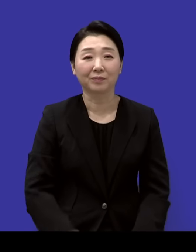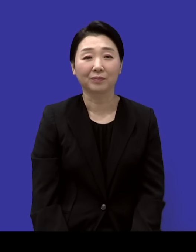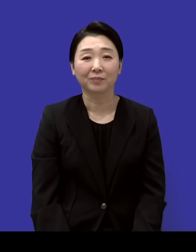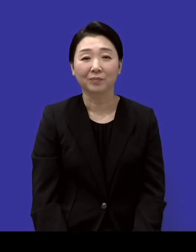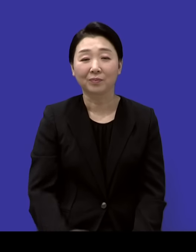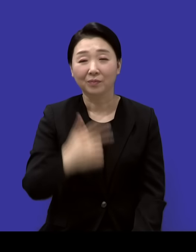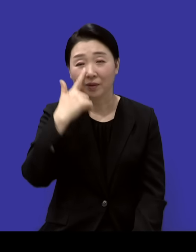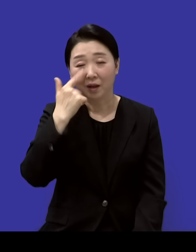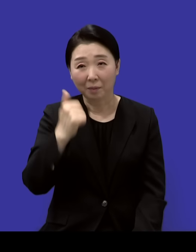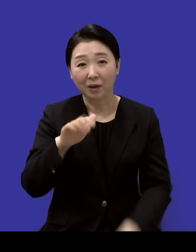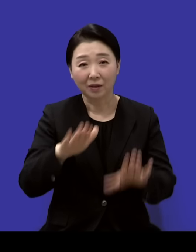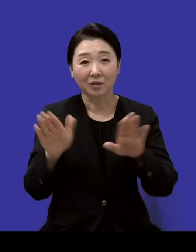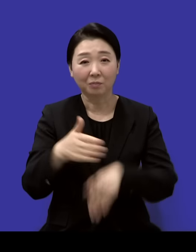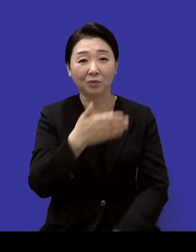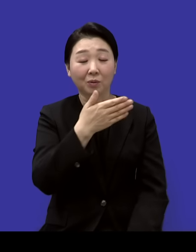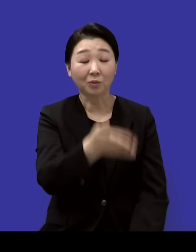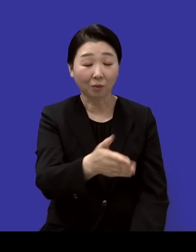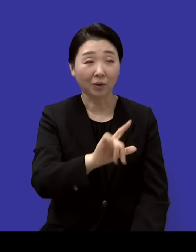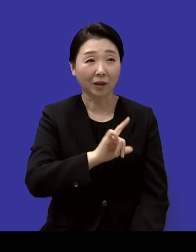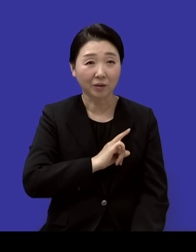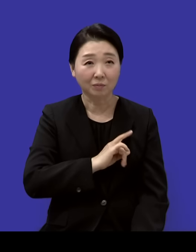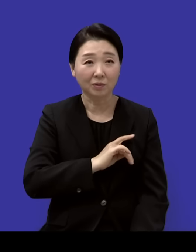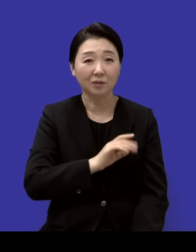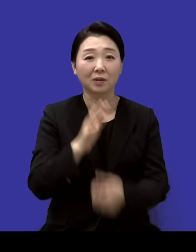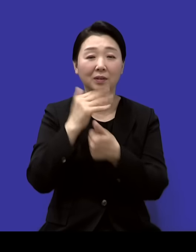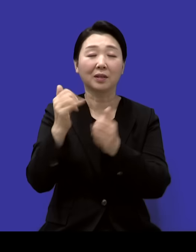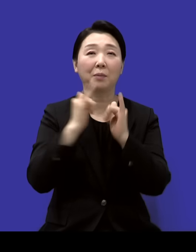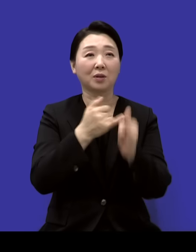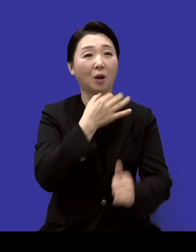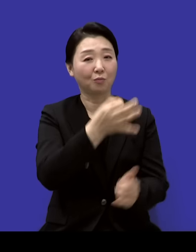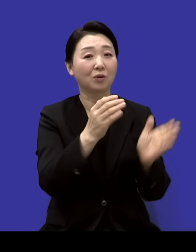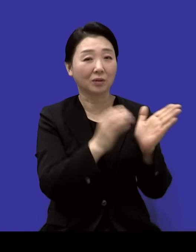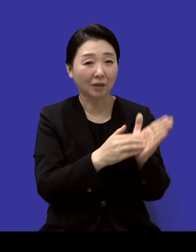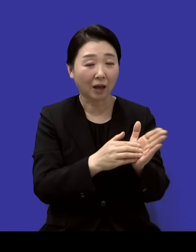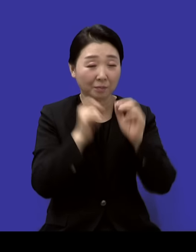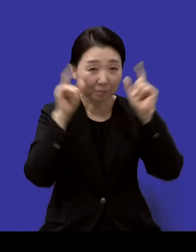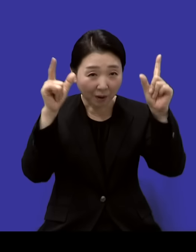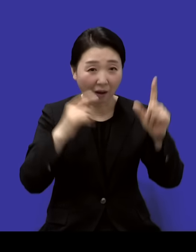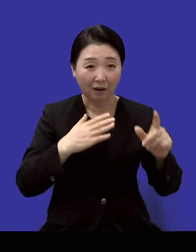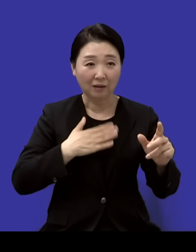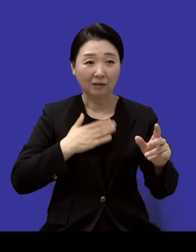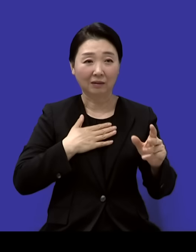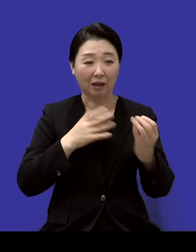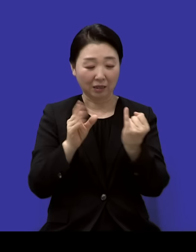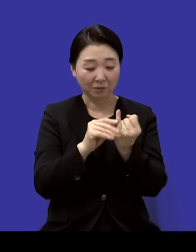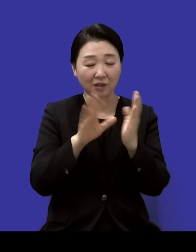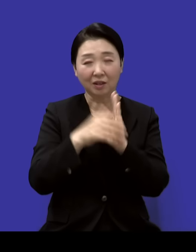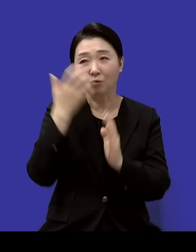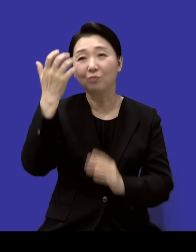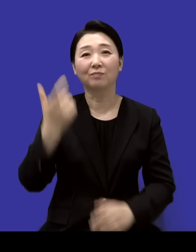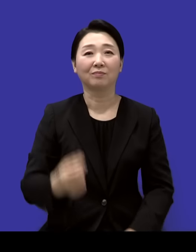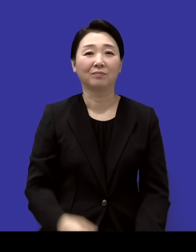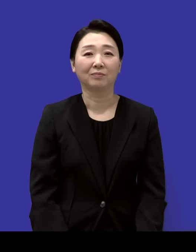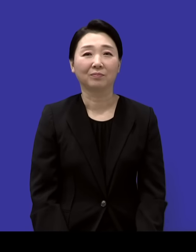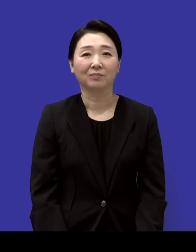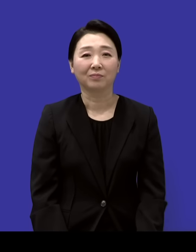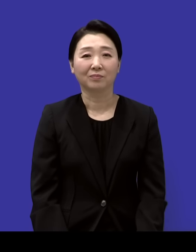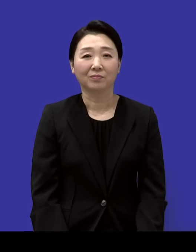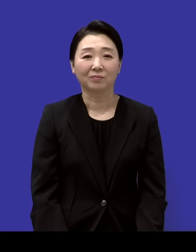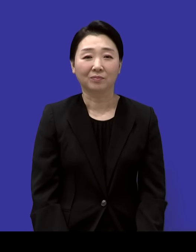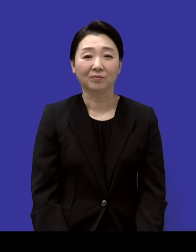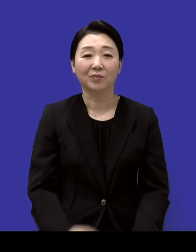아빠가 이제부터 너의 이름을 사명자라고 하겠다. 네. 이렇게 이름을 정해주고 깼는데 그게 저의 태몽이었다는 거예요. 네네. 그러니까 당연히 이